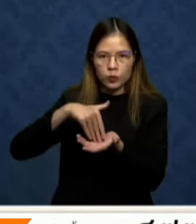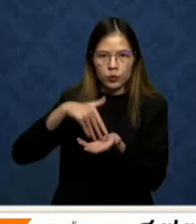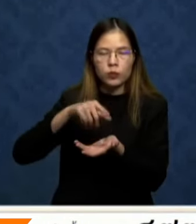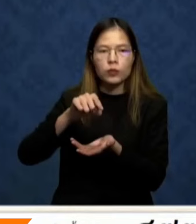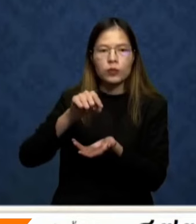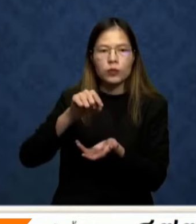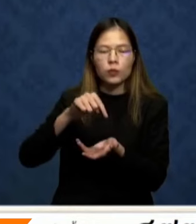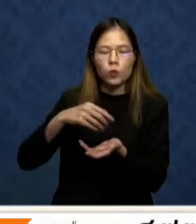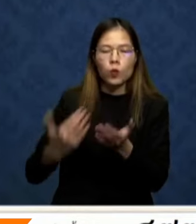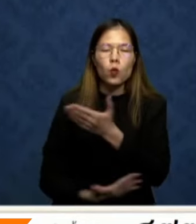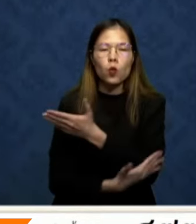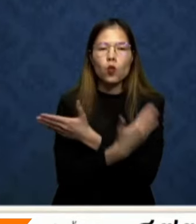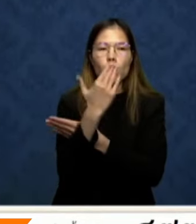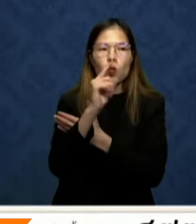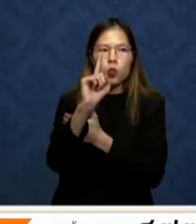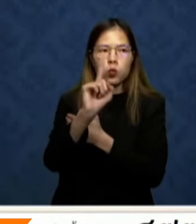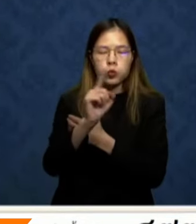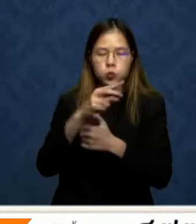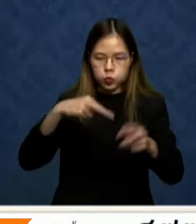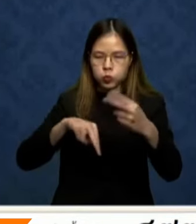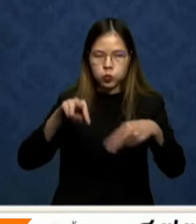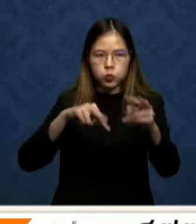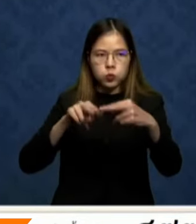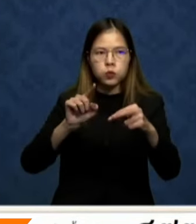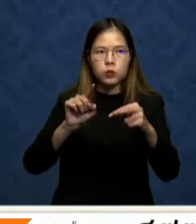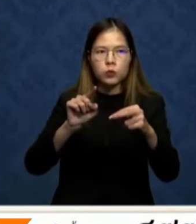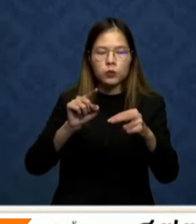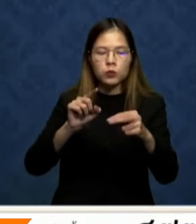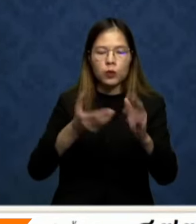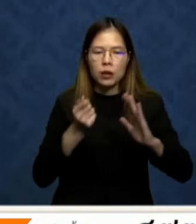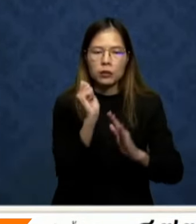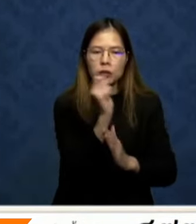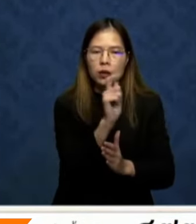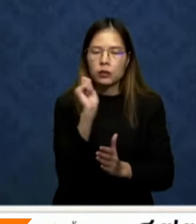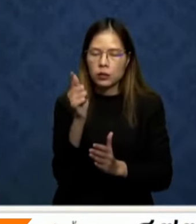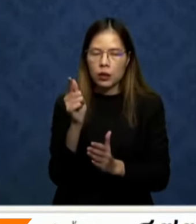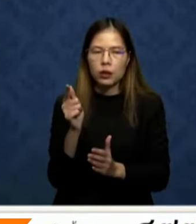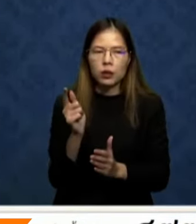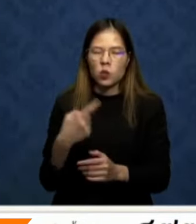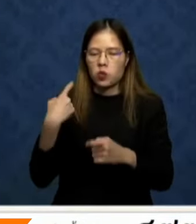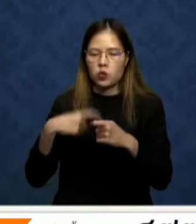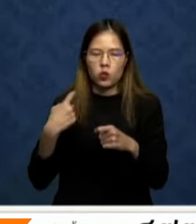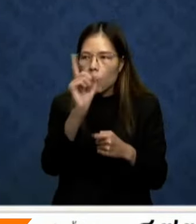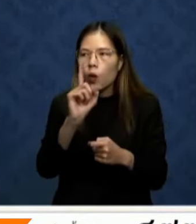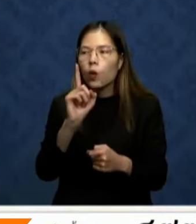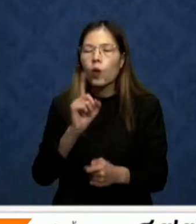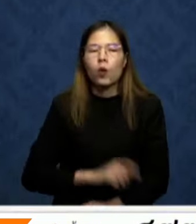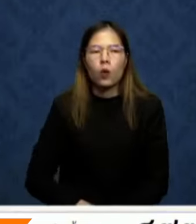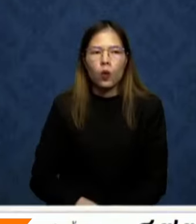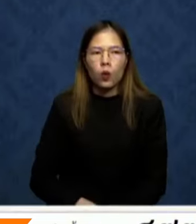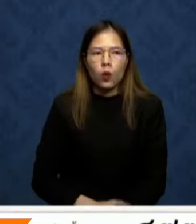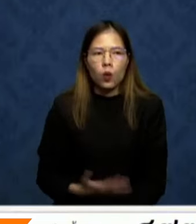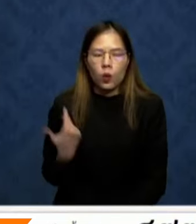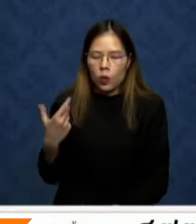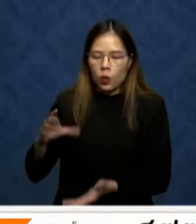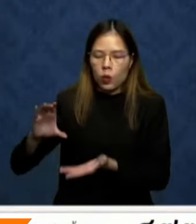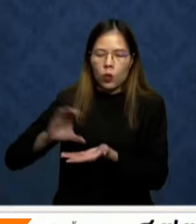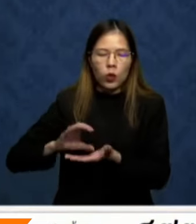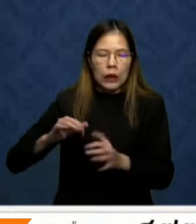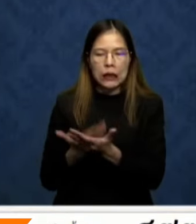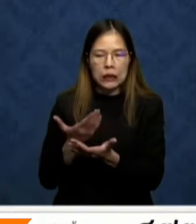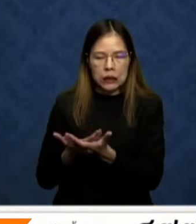มีโอกาสในการตรวจสอบในการเบิกจ่ายเนี่ยค่อนข้างยากเพราะหน่วยที่จะเป็นคนจัด